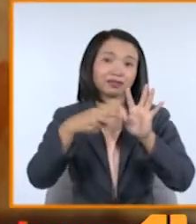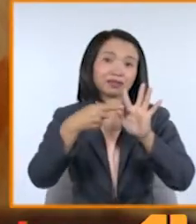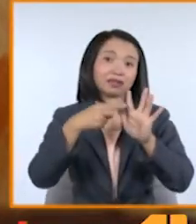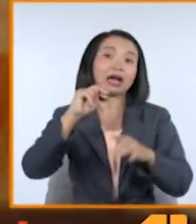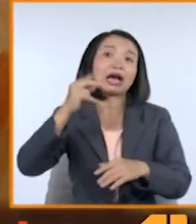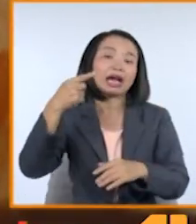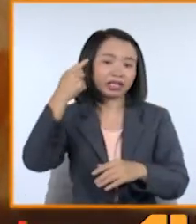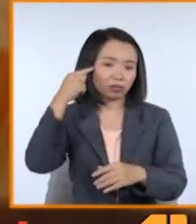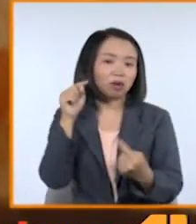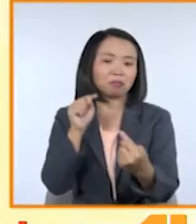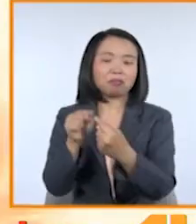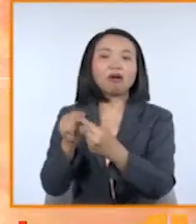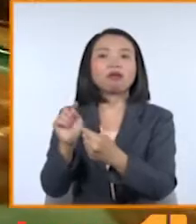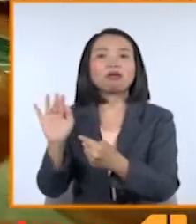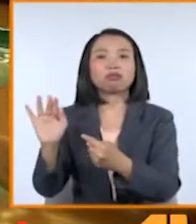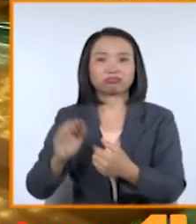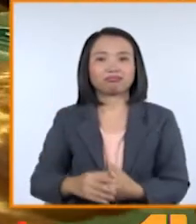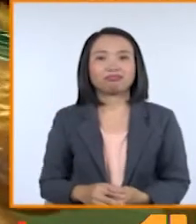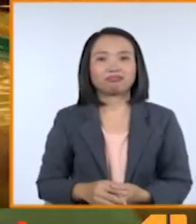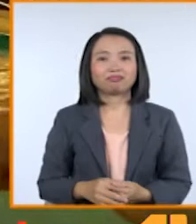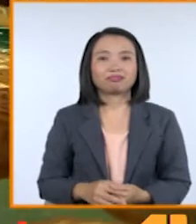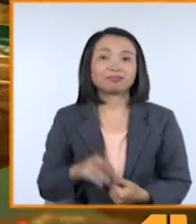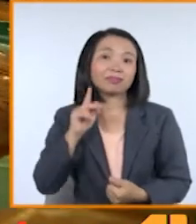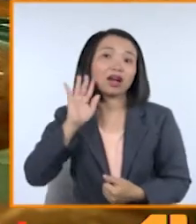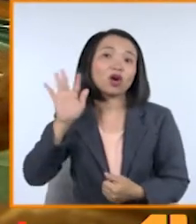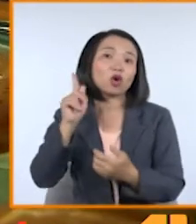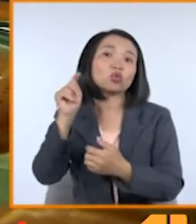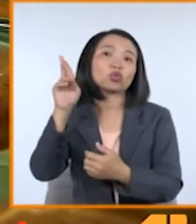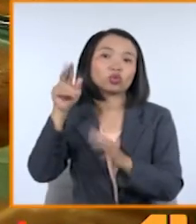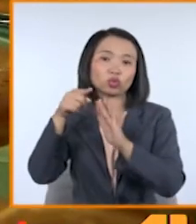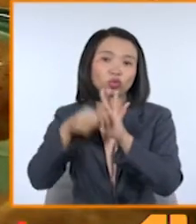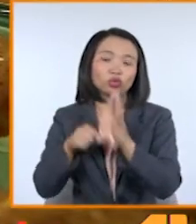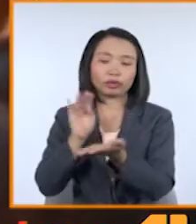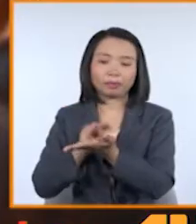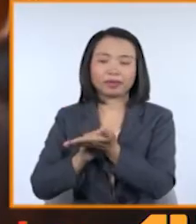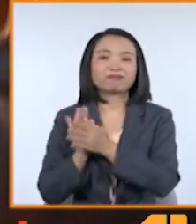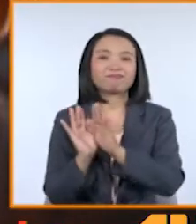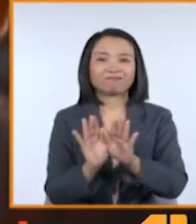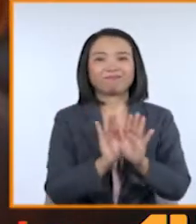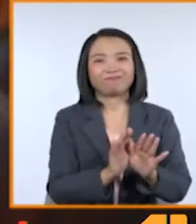ของคนรุ่นใหม่เจ้านี้จตุพรอัธโยโคและวราพรอัมภารัตน์ถ่ายภา